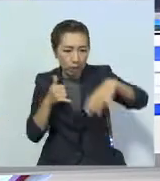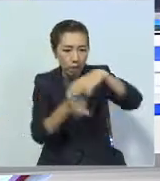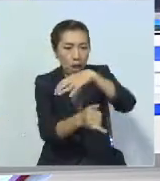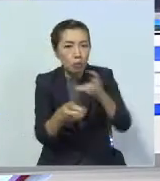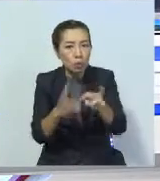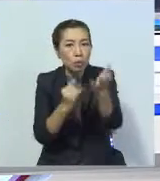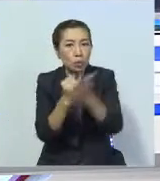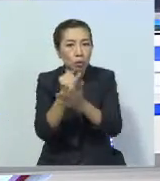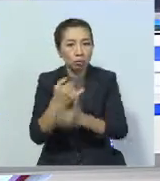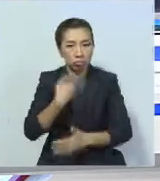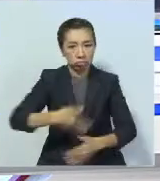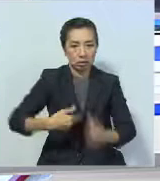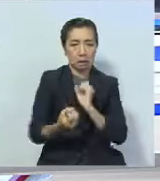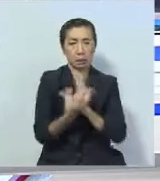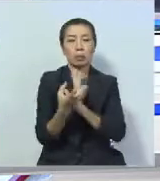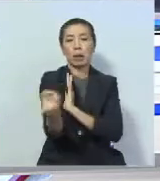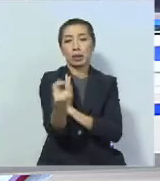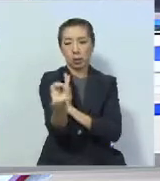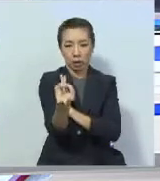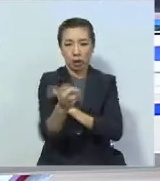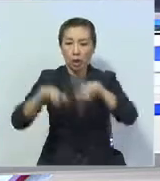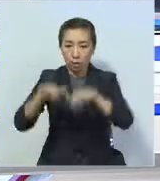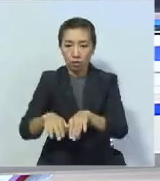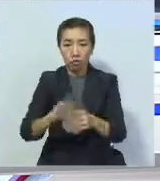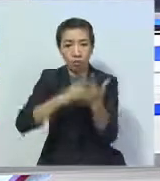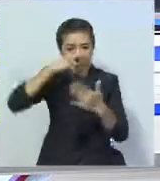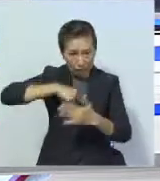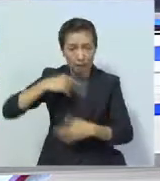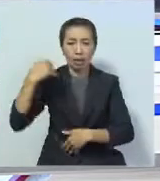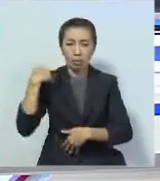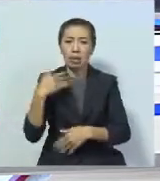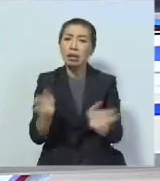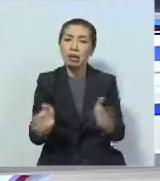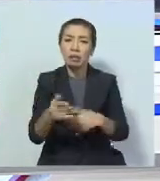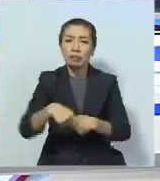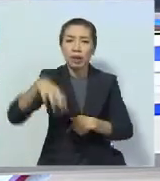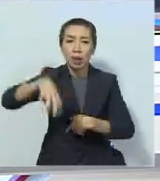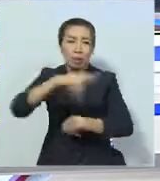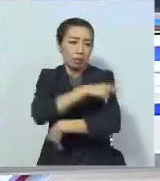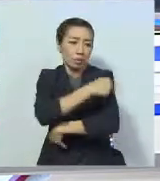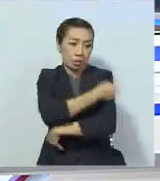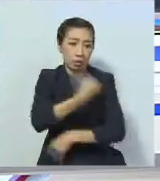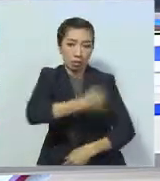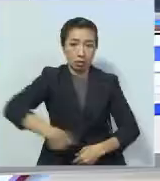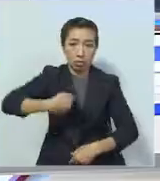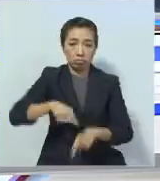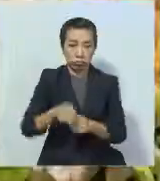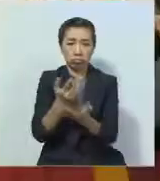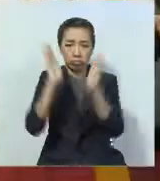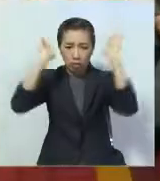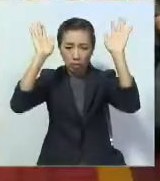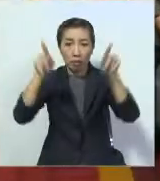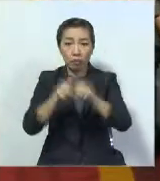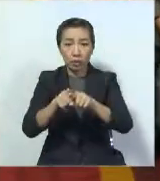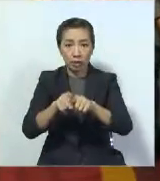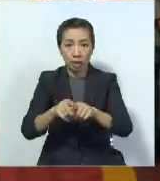ลดผลกระทบต่อสุขภาพของประชากรโลกบ้านเราเองประเทศไทยเราเองเนี่ยนะคะทางกรมอนามัยก็ร่วมรณรงค์ในหัวข้